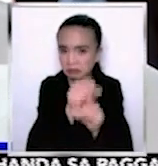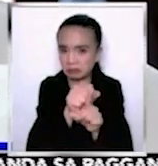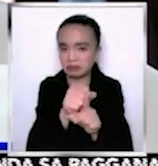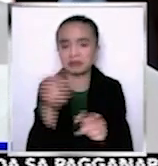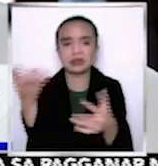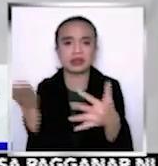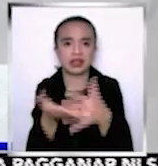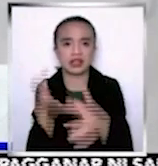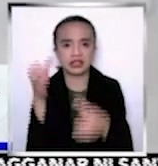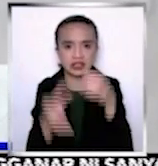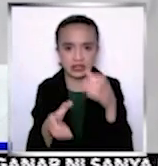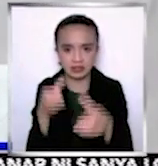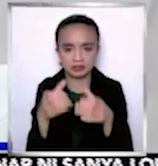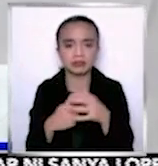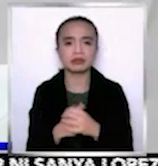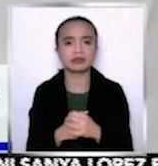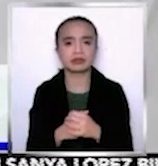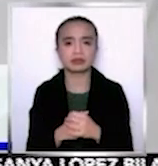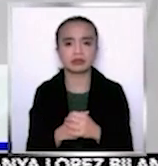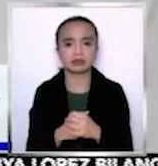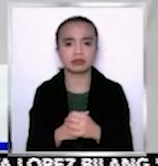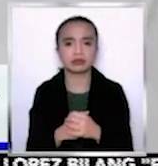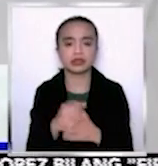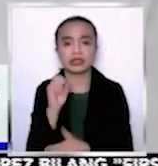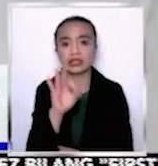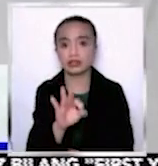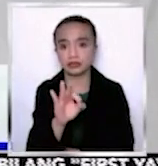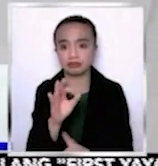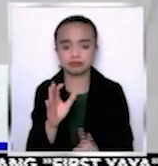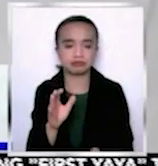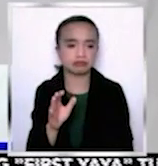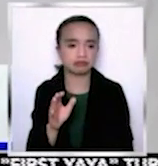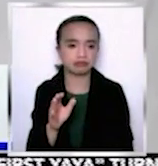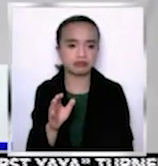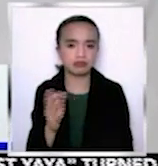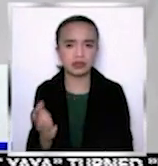yung nag-participate. Kung sa multa,